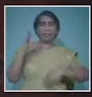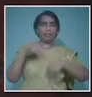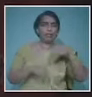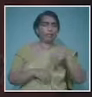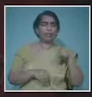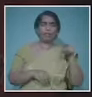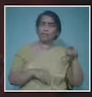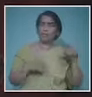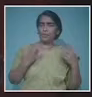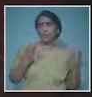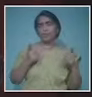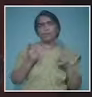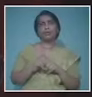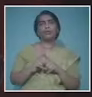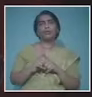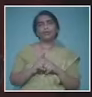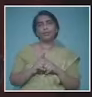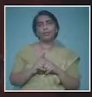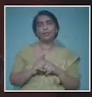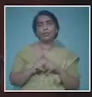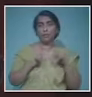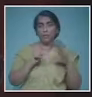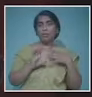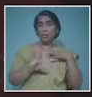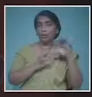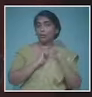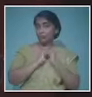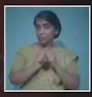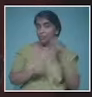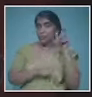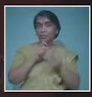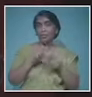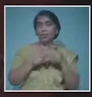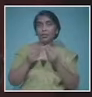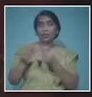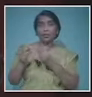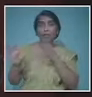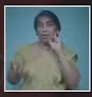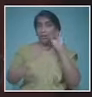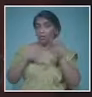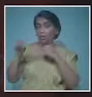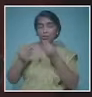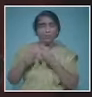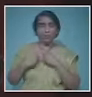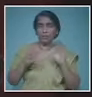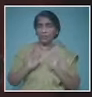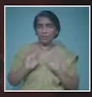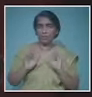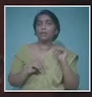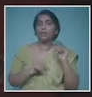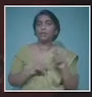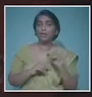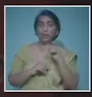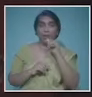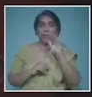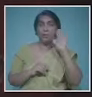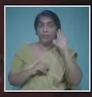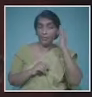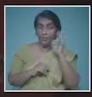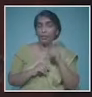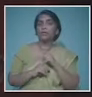අධිකාරියෙන් හෝ ඒයින් පත්වීම් ලැබපු අයගෙන් දෙන විතරක් නිර්ණායක ගන්නේ නැතුව විශේෂ